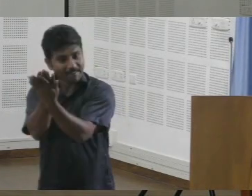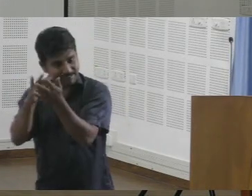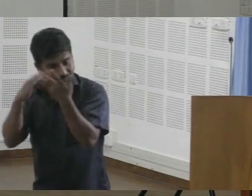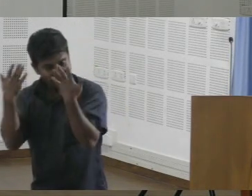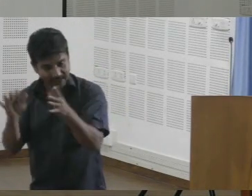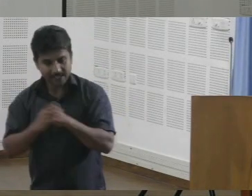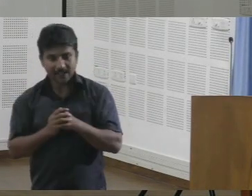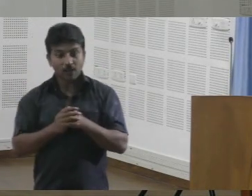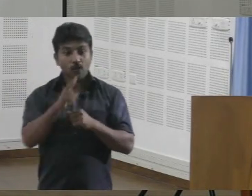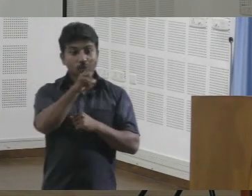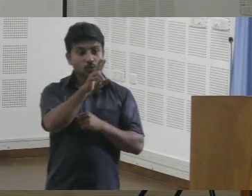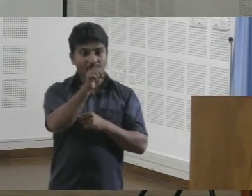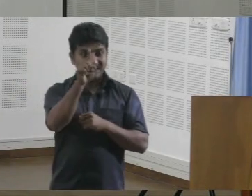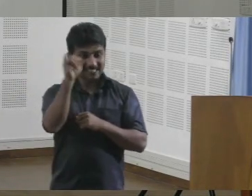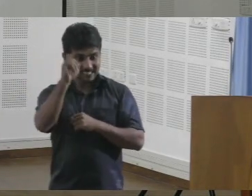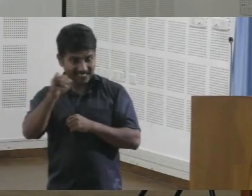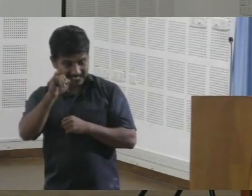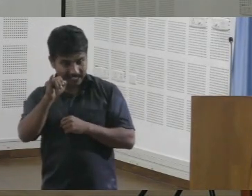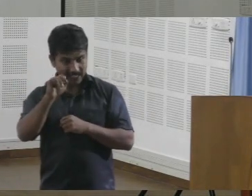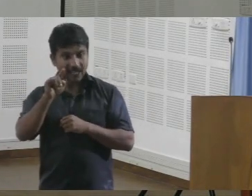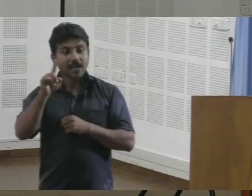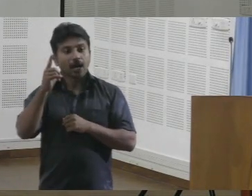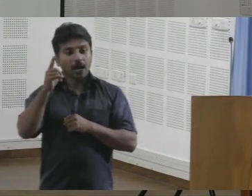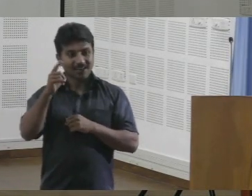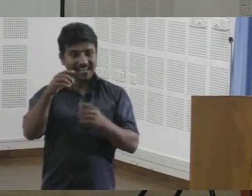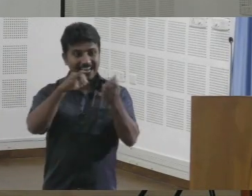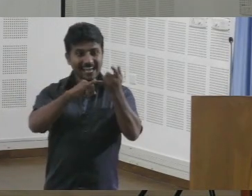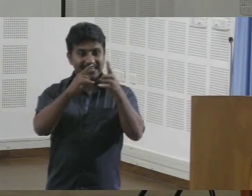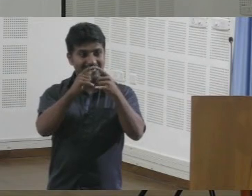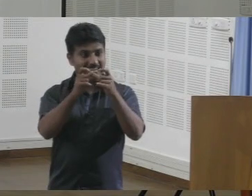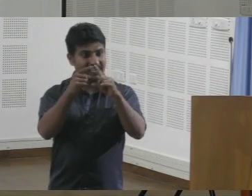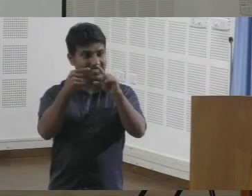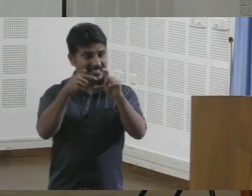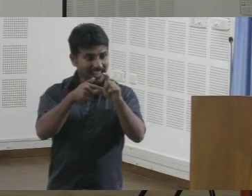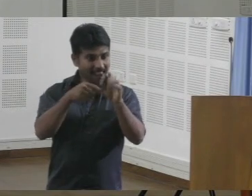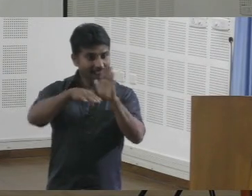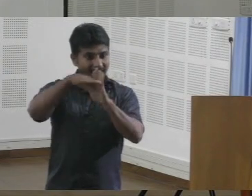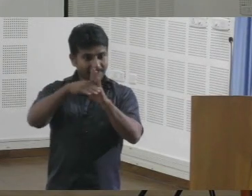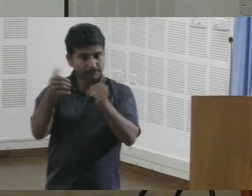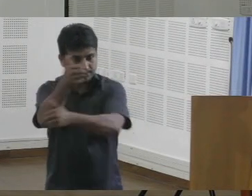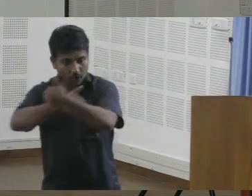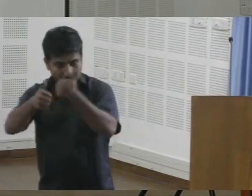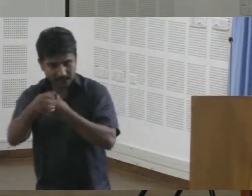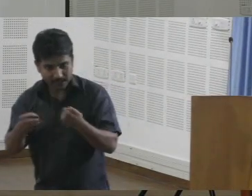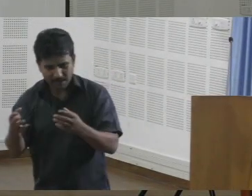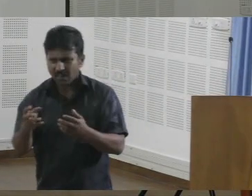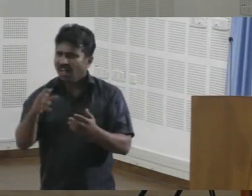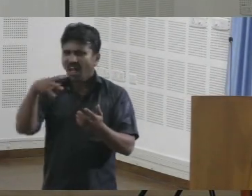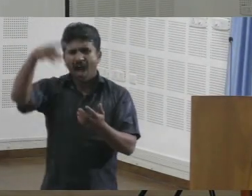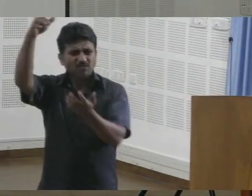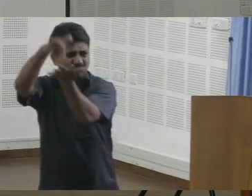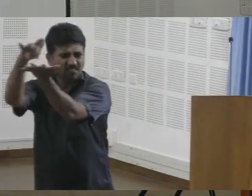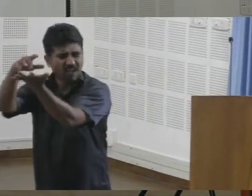ലെവൽ 2016 ഒരു സ്റ്റേറ്റ് ലെവൽ കോമ്പറ്റീഷൻസിന് അവർ വിളിച്ചപ്പോൾ ഞങ്ങൾ കൊണ്ടുപോയി. വേറെ സ്ഥലത്തായിരുന്നു, അവിടെ